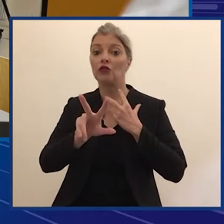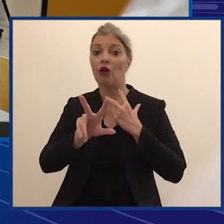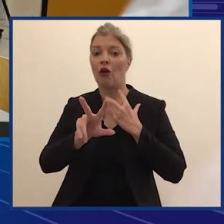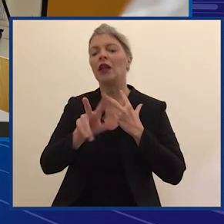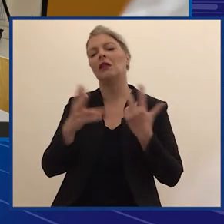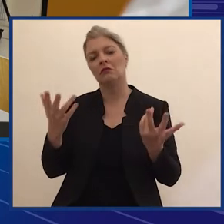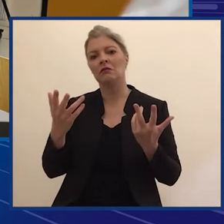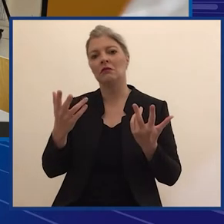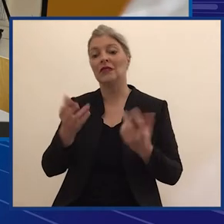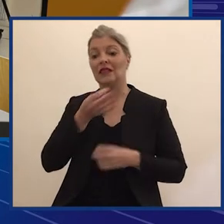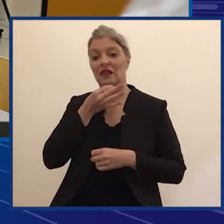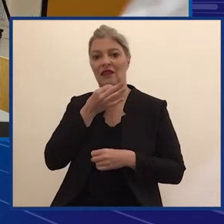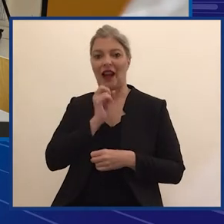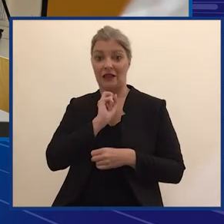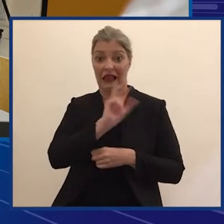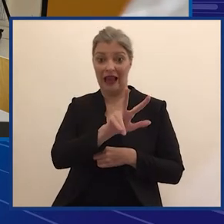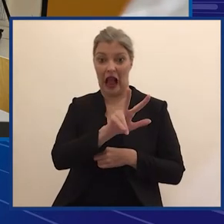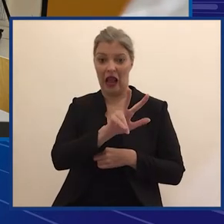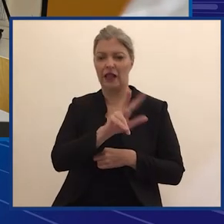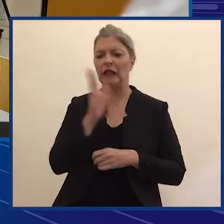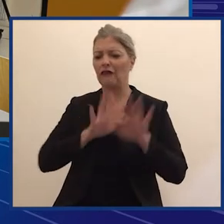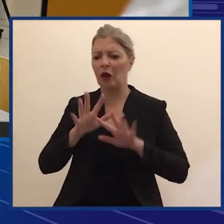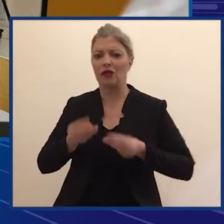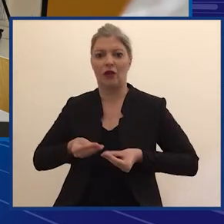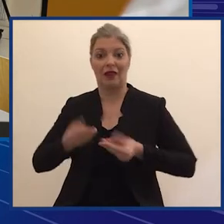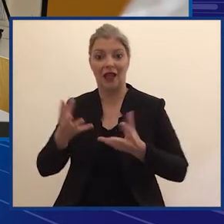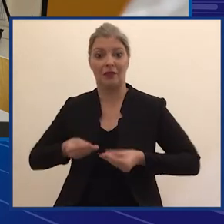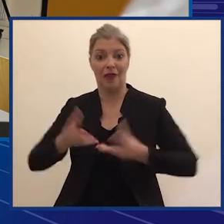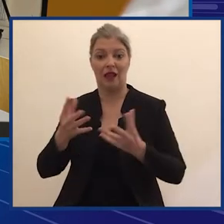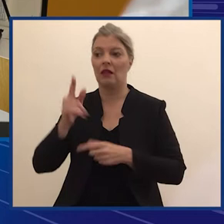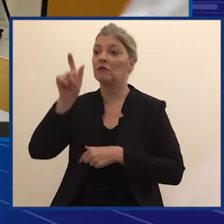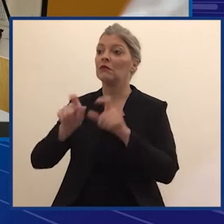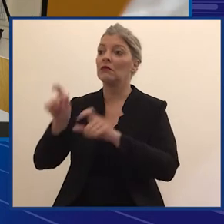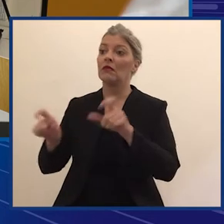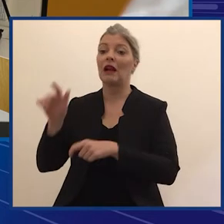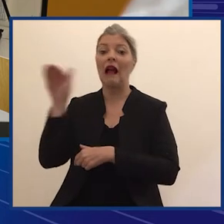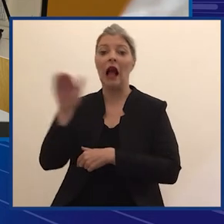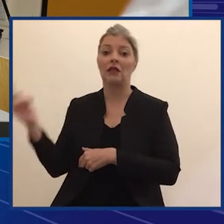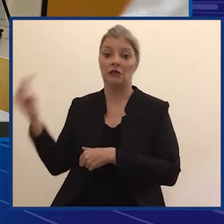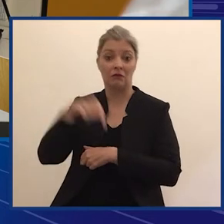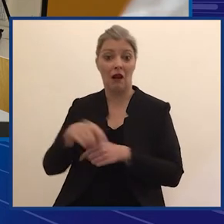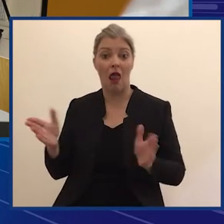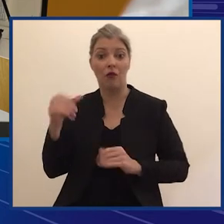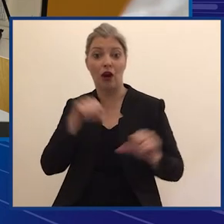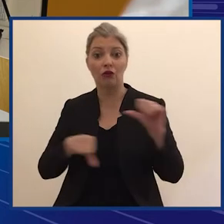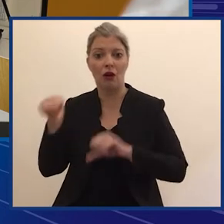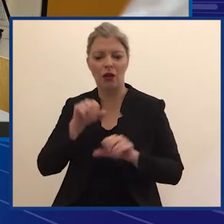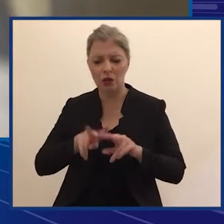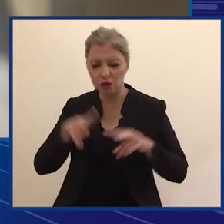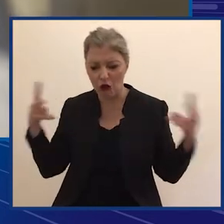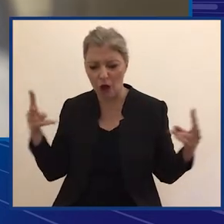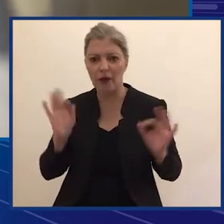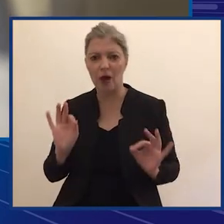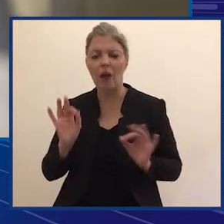telecomunicazione che va sostanzialmente sia dalla trasmissione di segnali, trasmissione di informazione, quindi quando i ragazzi ci incontrano, la prima cosa che i ragazzi scoprono